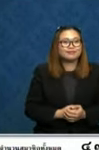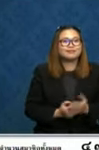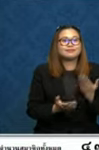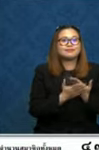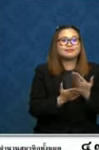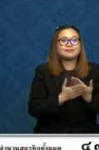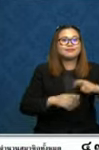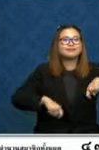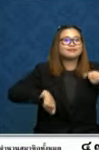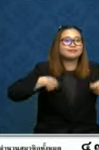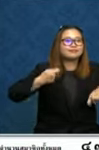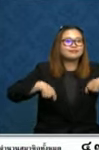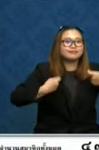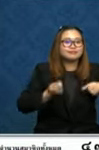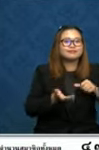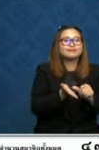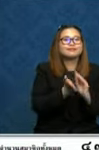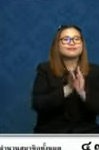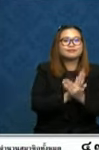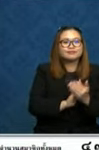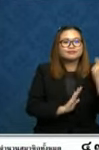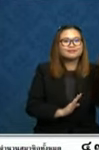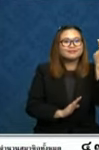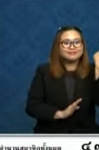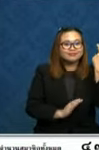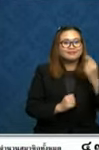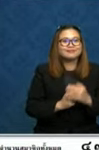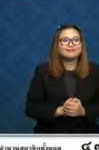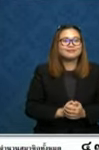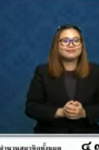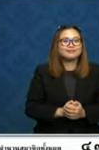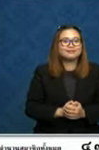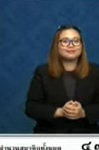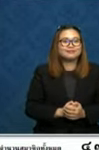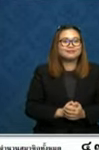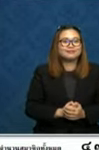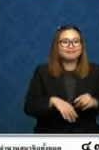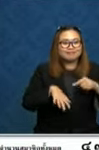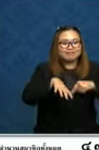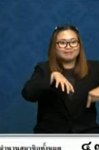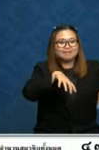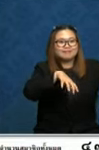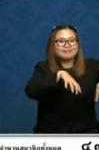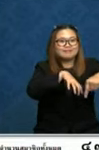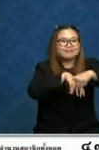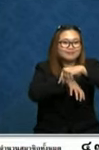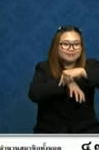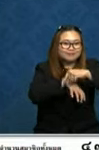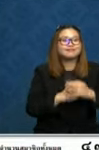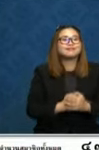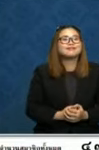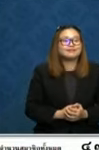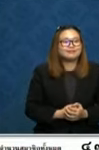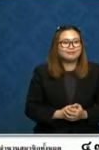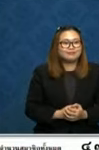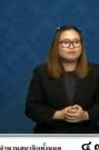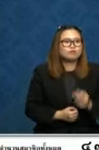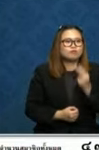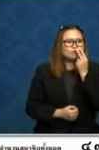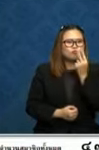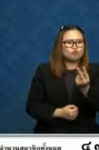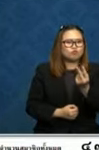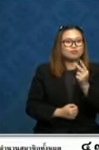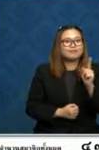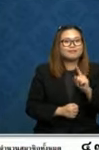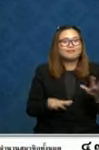การปรับปรุงแหล่งท่องเที่ยวนะครับมีการทำแนวชายฝั่งต่างๆซึ่งดูลักษณะแล้วเนี่ยก็เป็นการทับซ้อนกับห